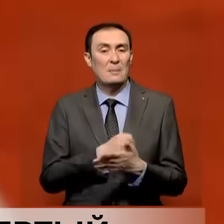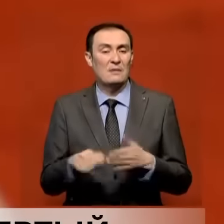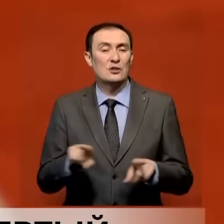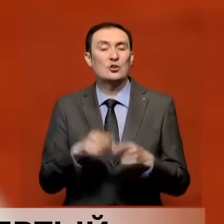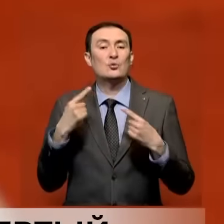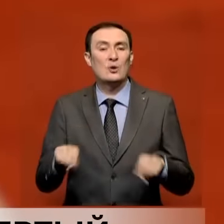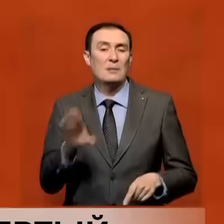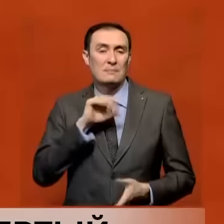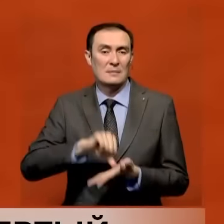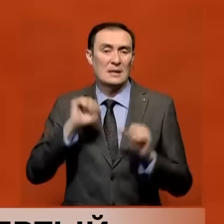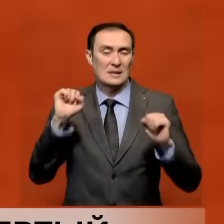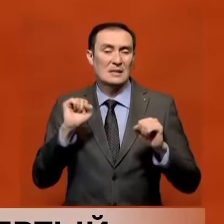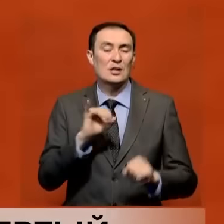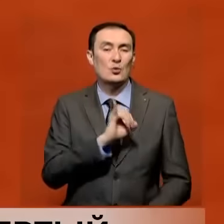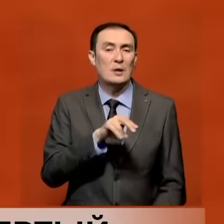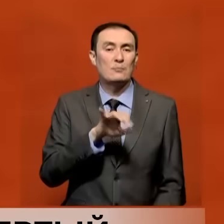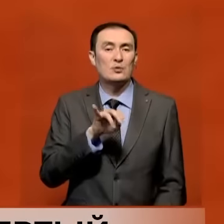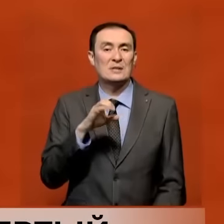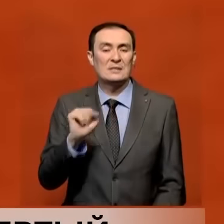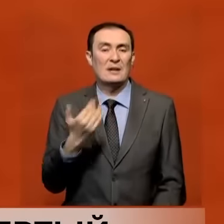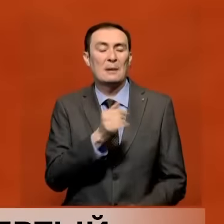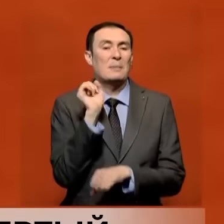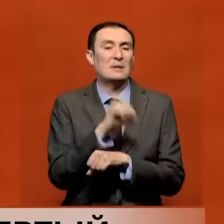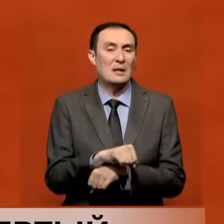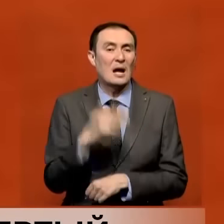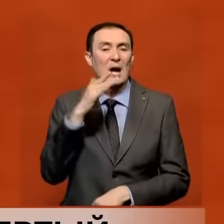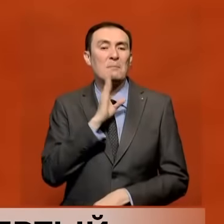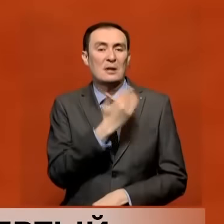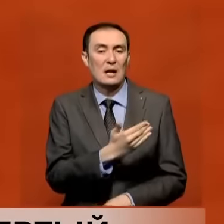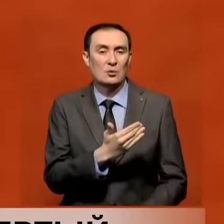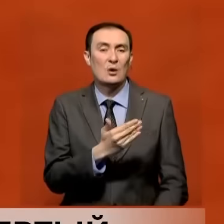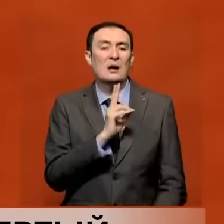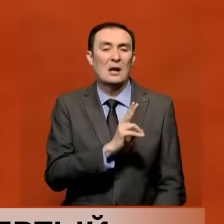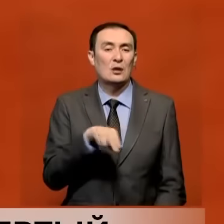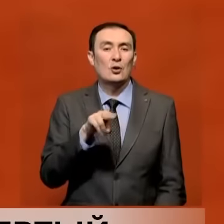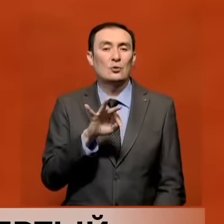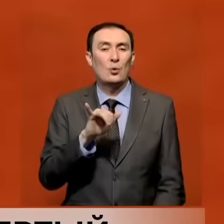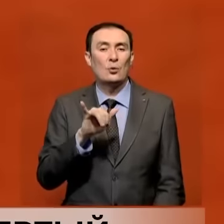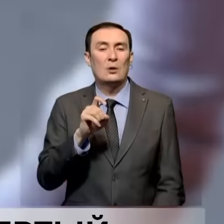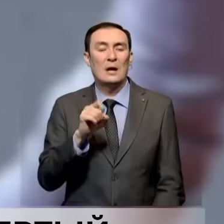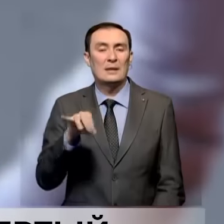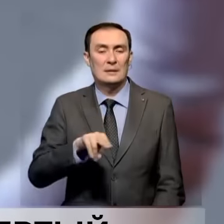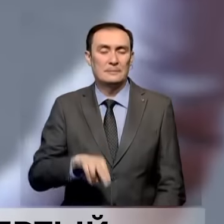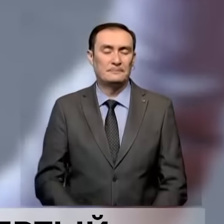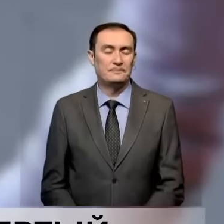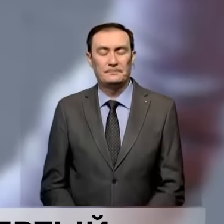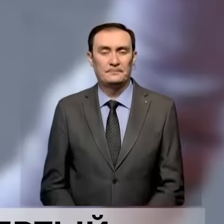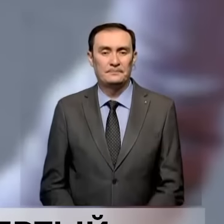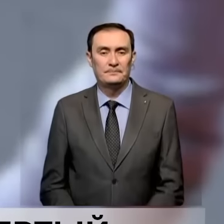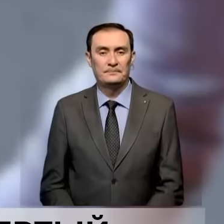добилась и другая представительница Казахстана Юлия Путинцева. Она обыграла американку Каролайн Доулхайт.